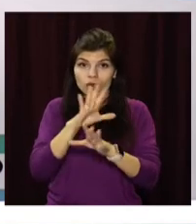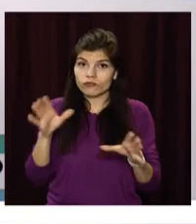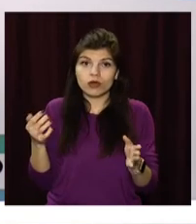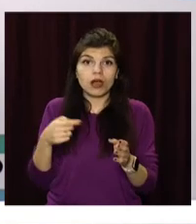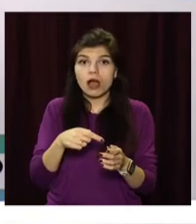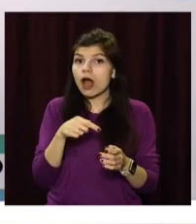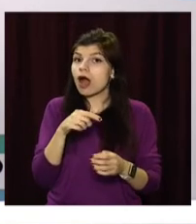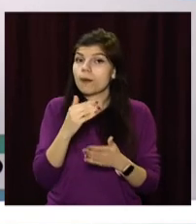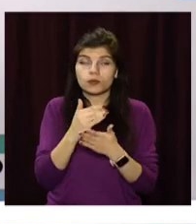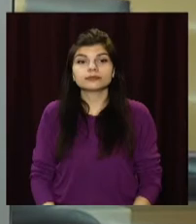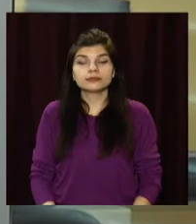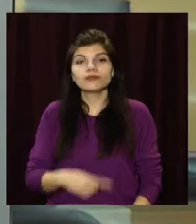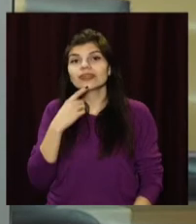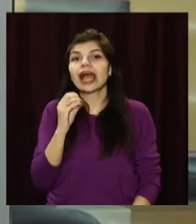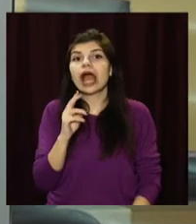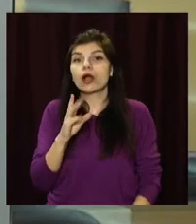не потребує.